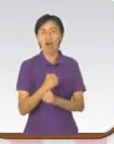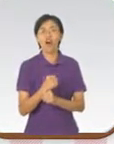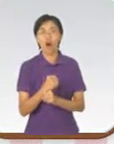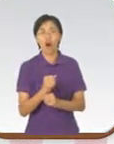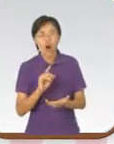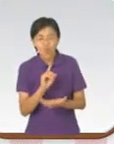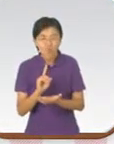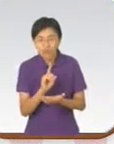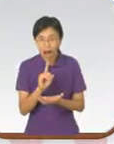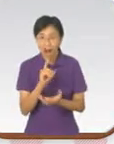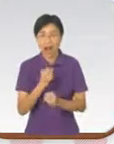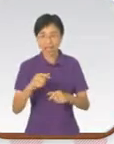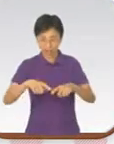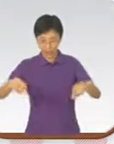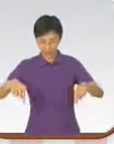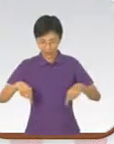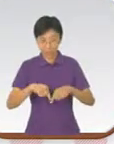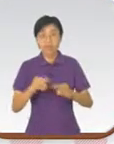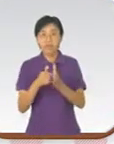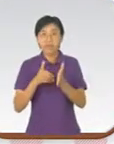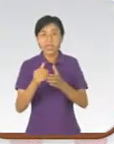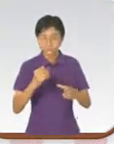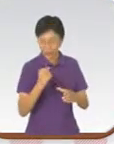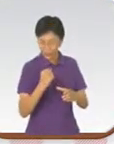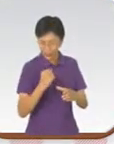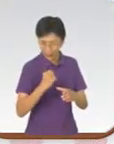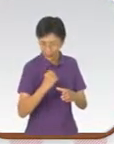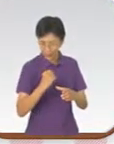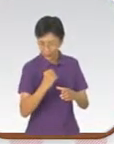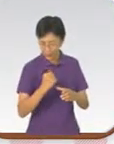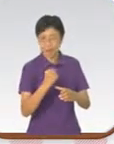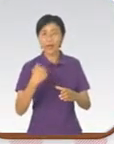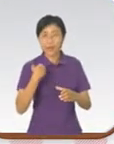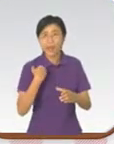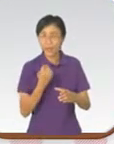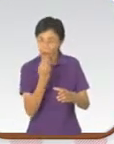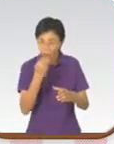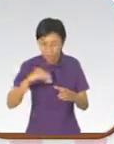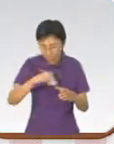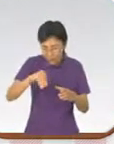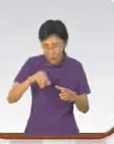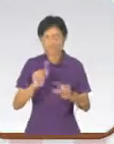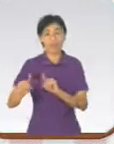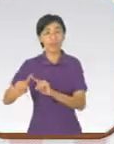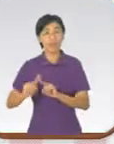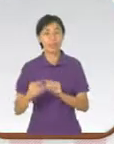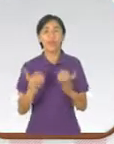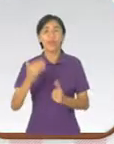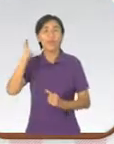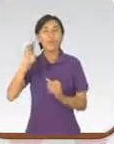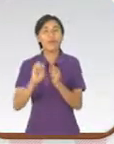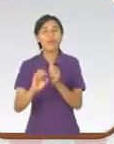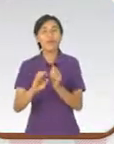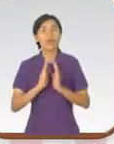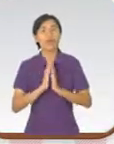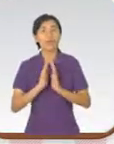แต่งหน้าเค้กด้วยการผสมสีบีบลายแล้วก็บีบดอกด้วยนะครับน่าสนใจมากเลยทีเดียวแต่ว่าวันนี้ขอบคุณวิทยากรของเราก่อนครับอา